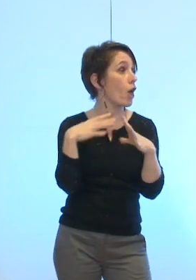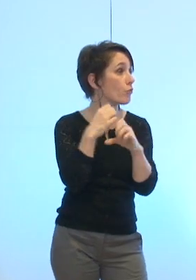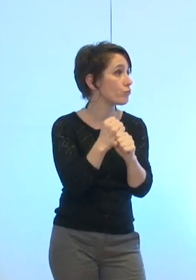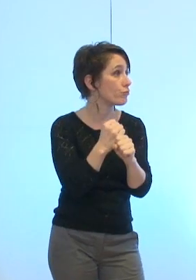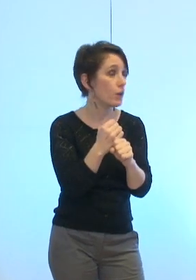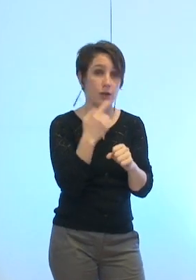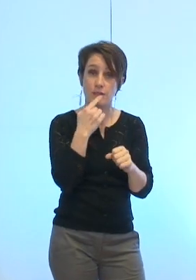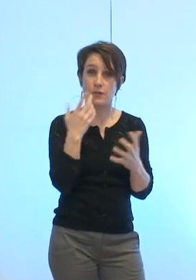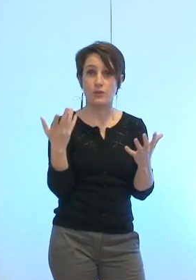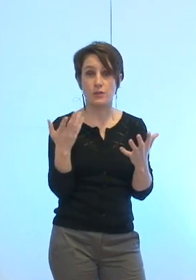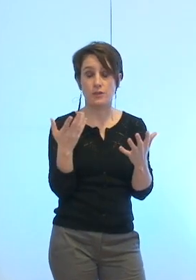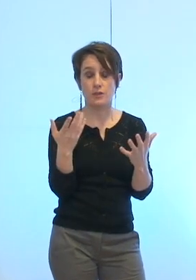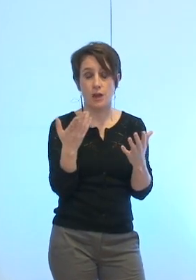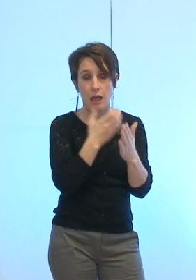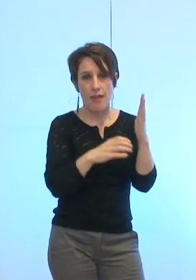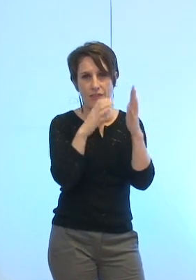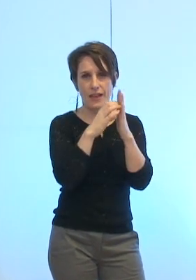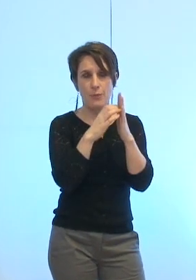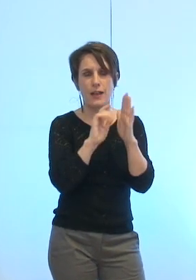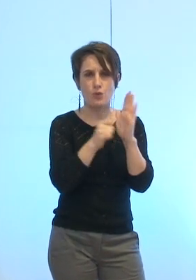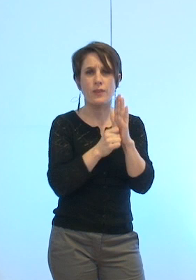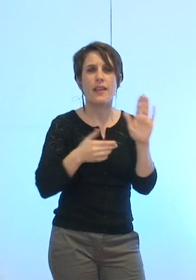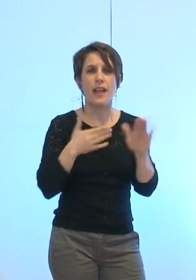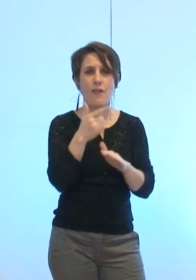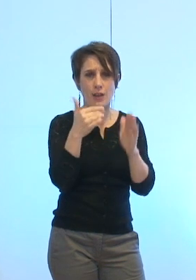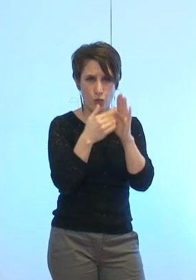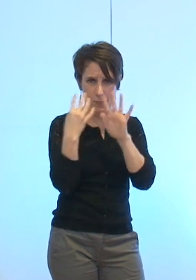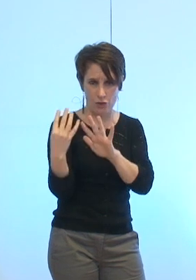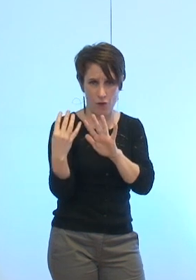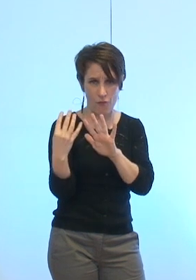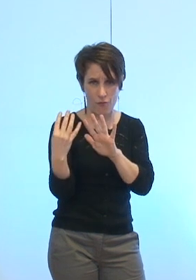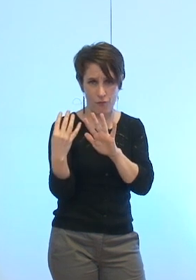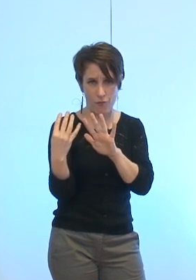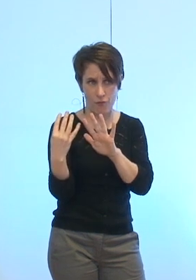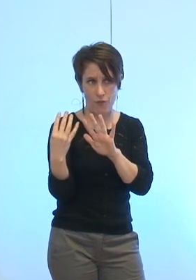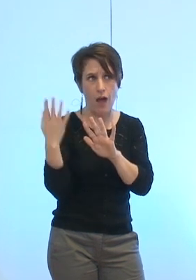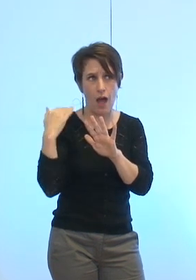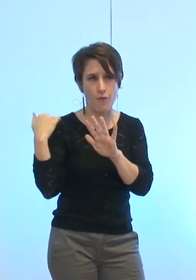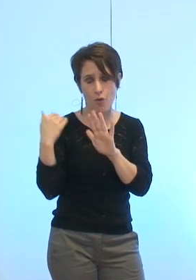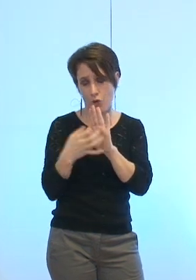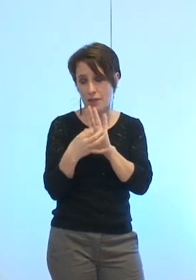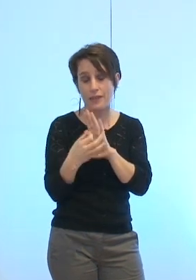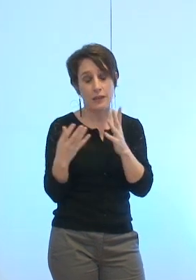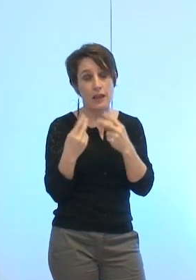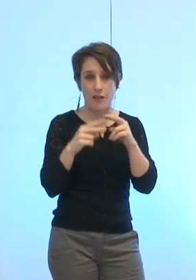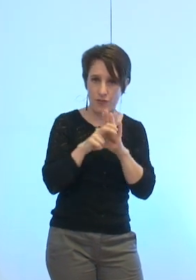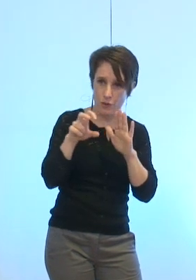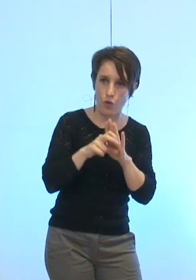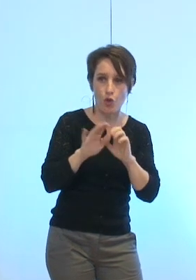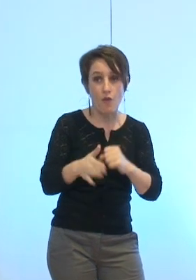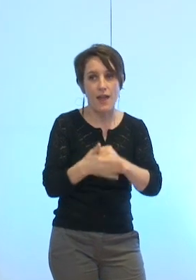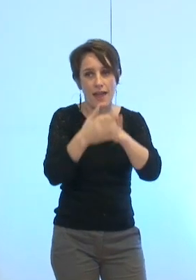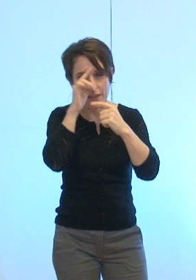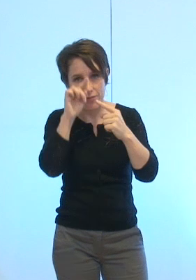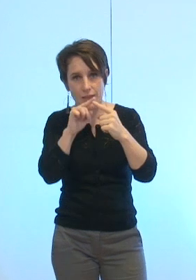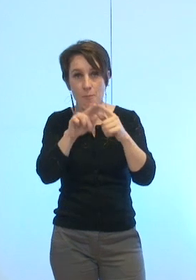loin que la délibération d'avril 2009 qui traitait de ce sujet qui limitait l'aide de la ville à une maîtrise d'œuvre ici